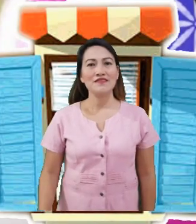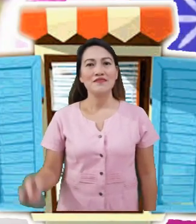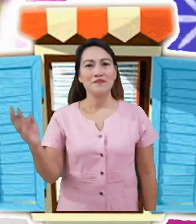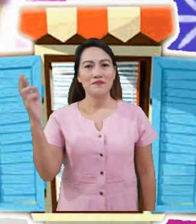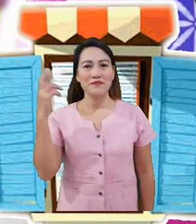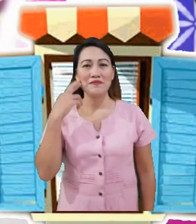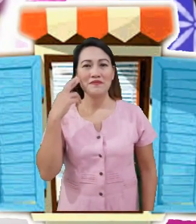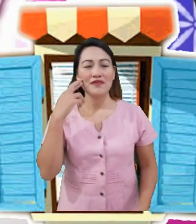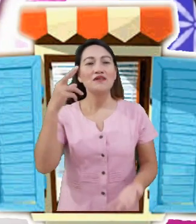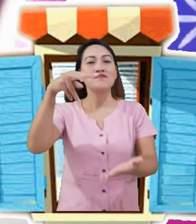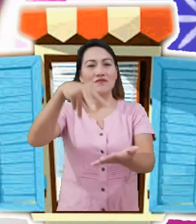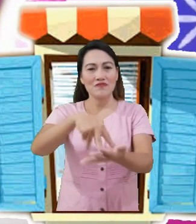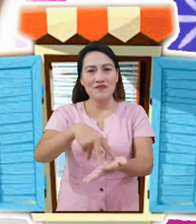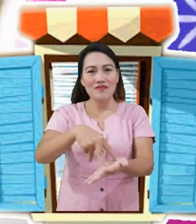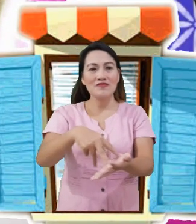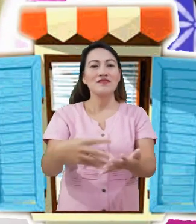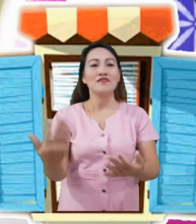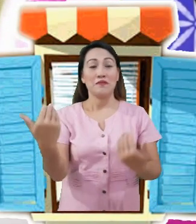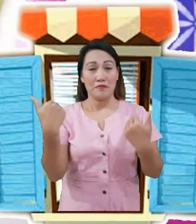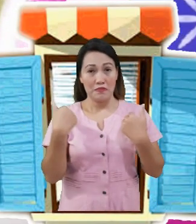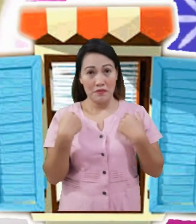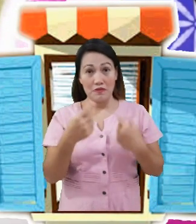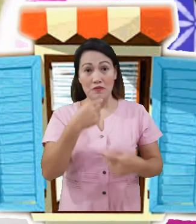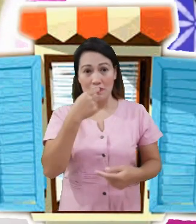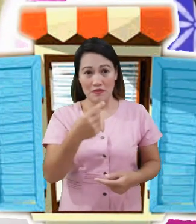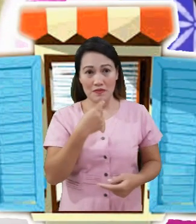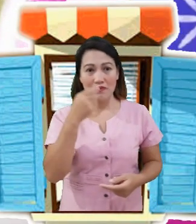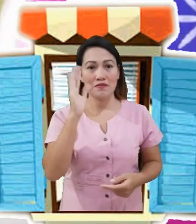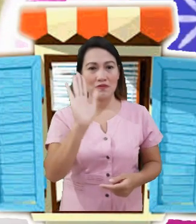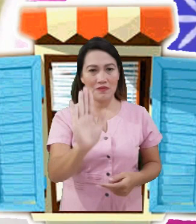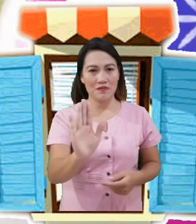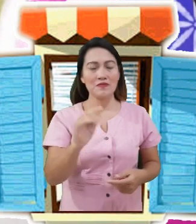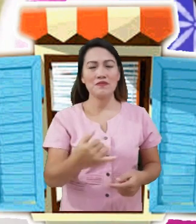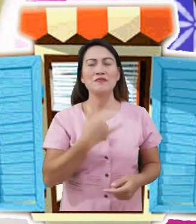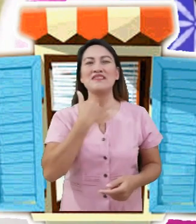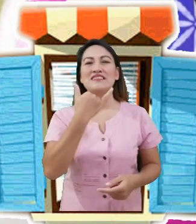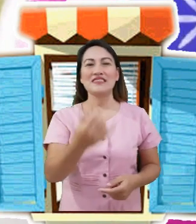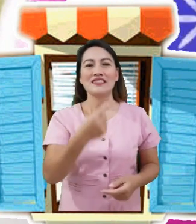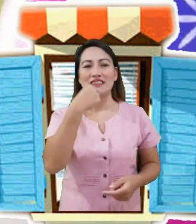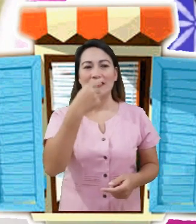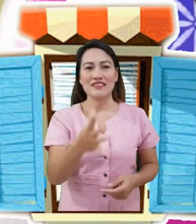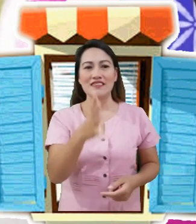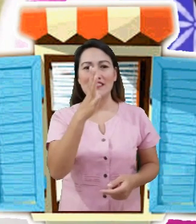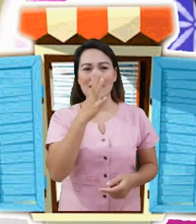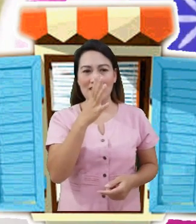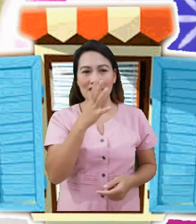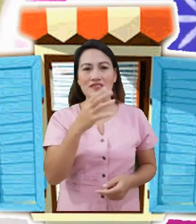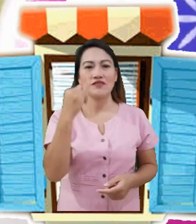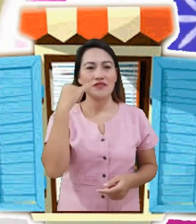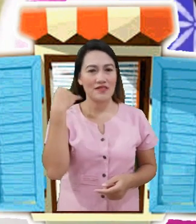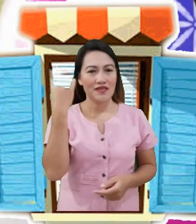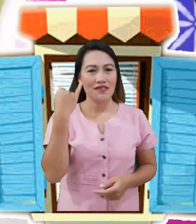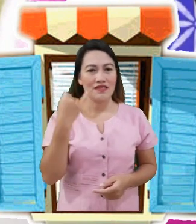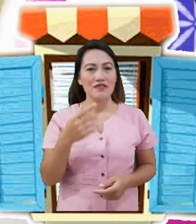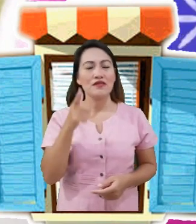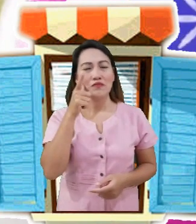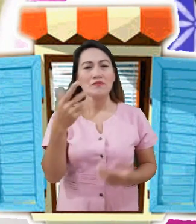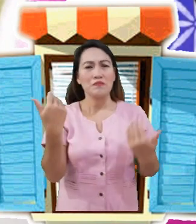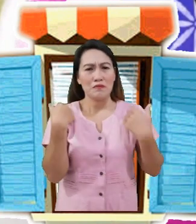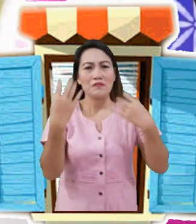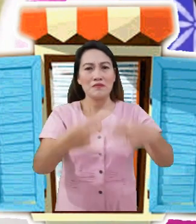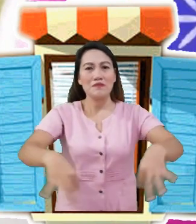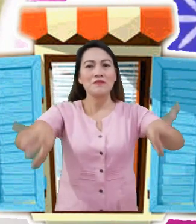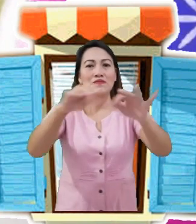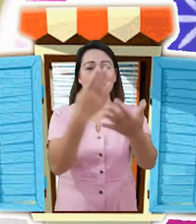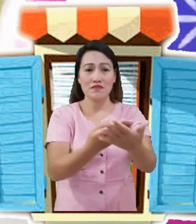Rita, bumangon ka na riyan. Meron akong sasabihin sa iyo. Pasigaw na sabi ni Nanay Julieta na tila may mahalagang bagay